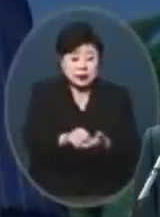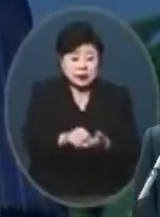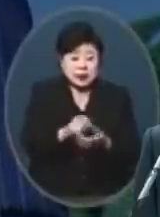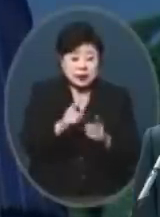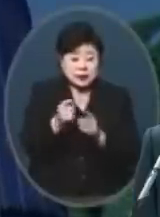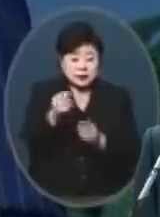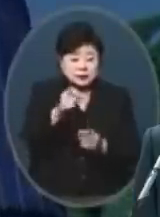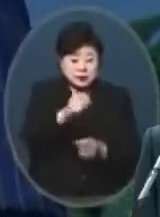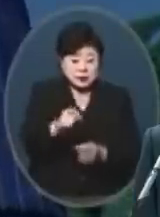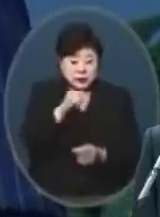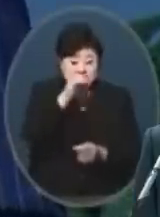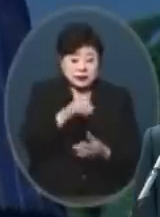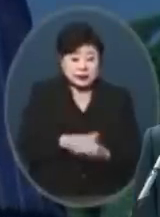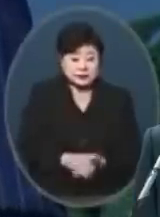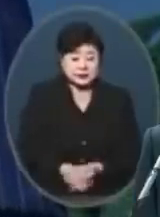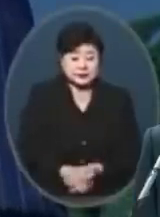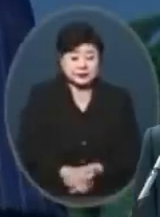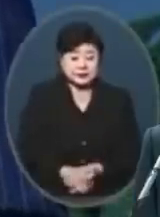말씀을 기록하려 한 것입니다.